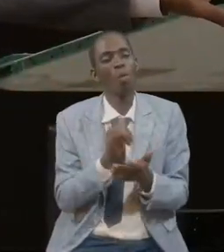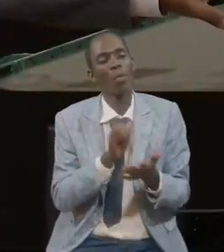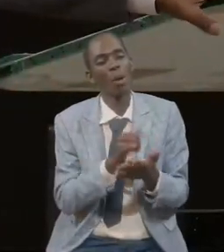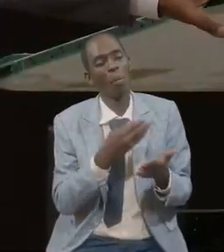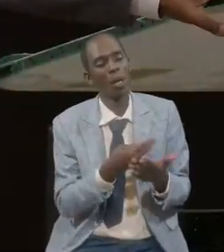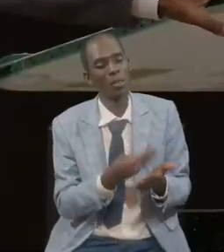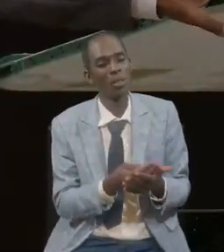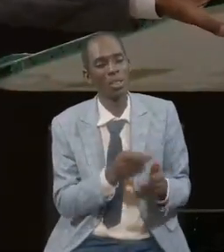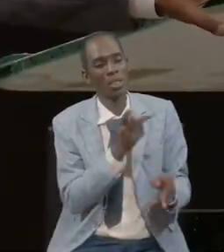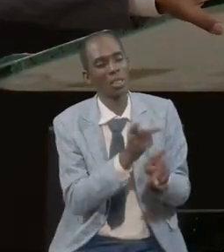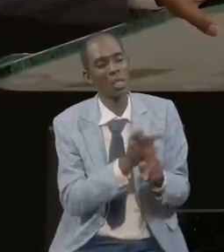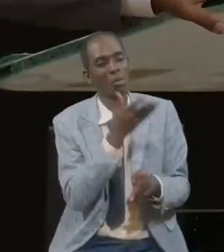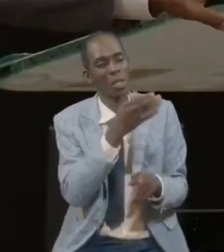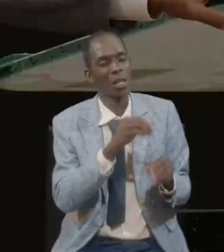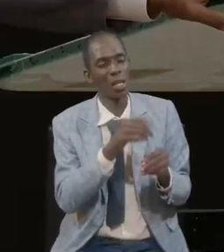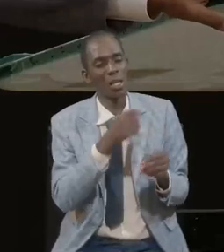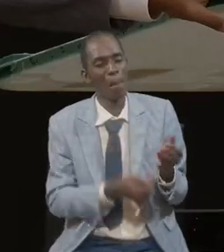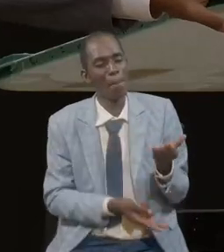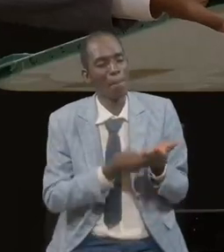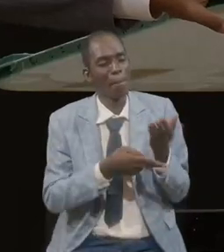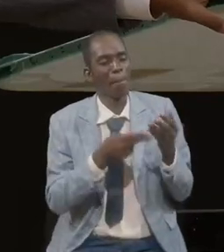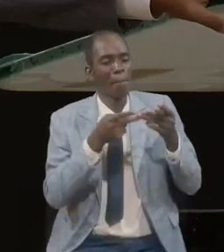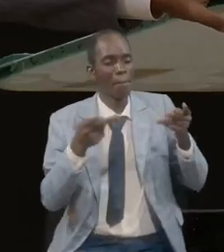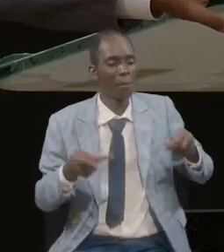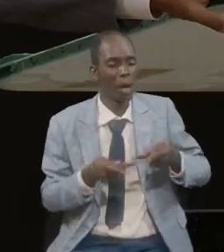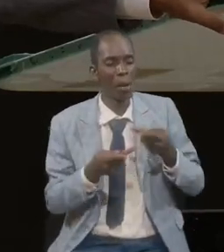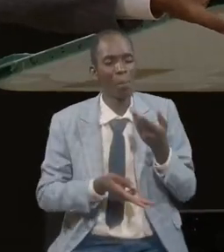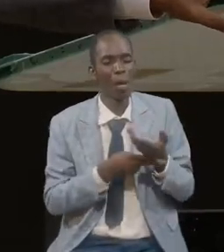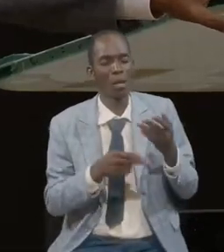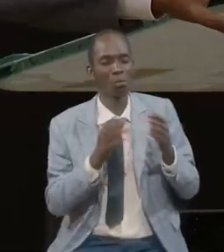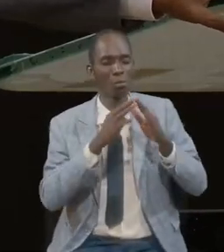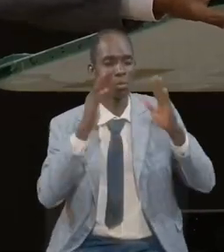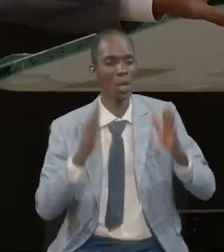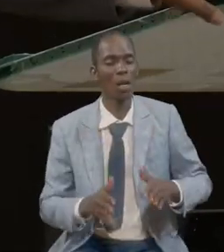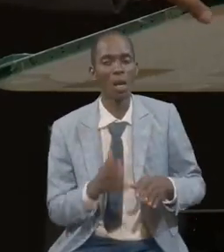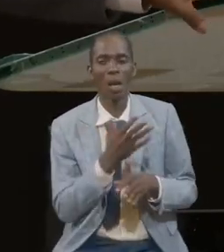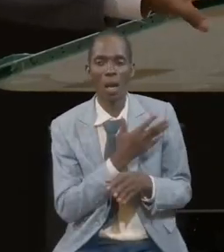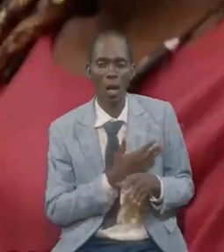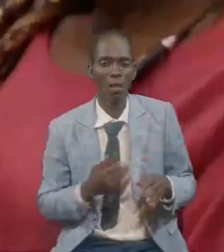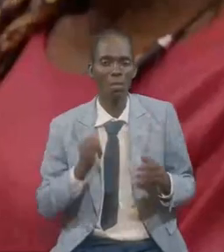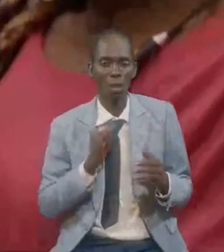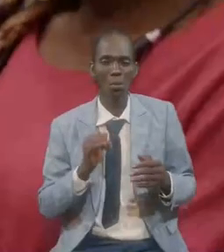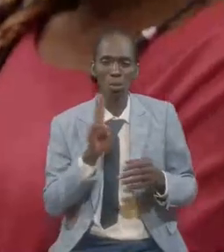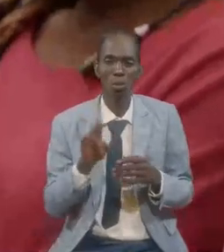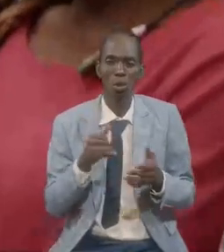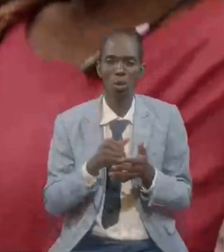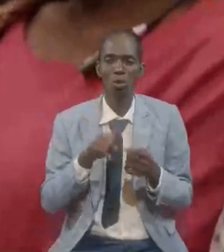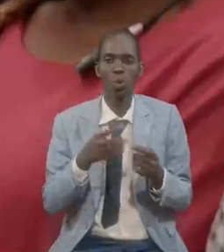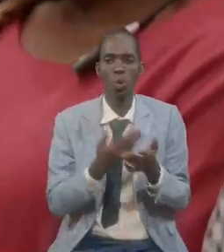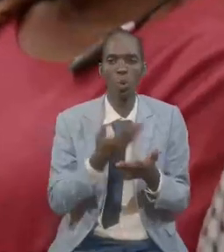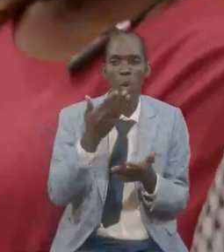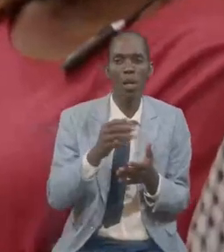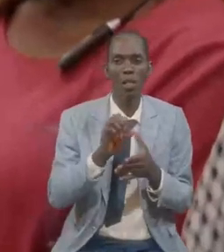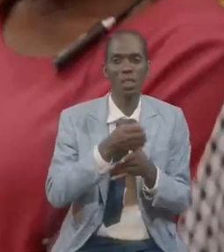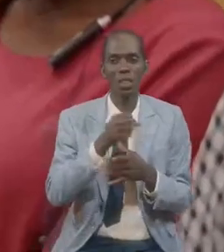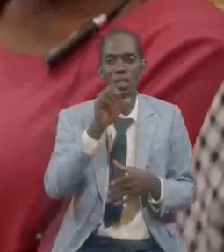la banque, l'argent est partout, dans ta poche, partout, tu as des actions ici, des actions là-bas. Si tu